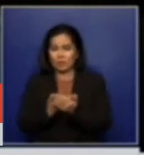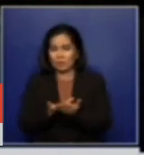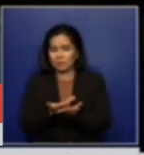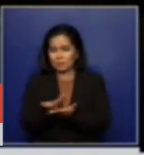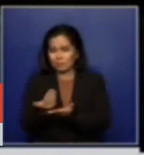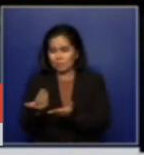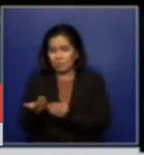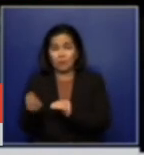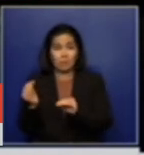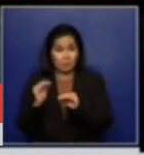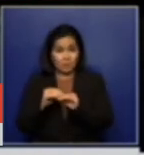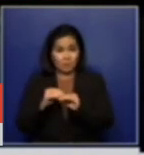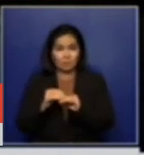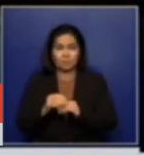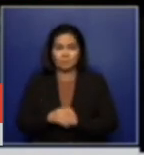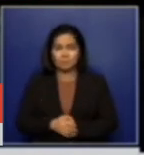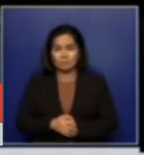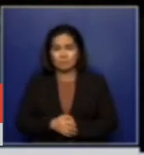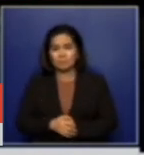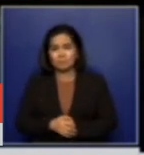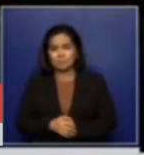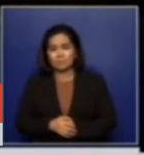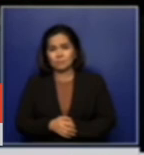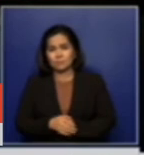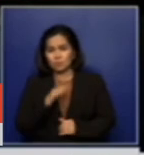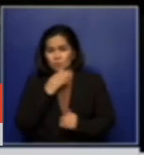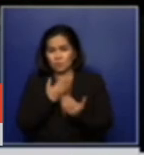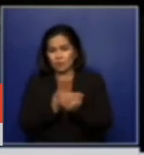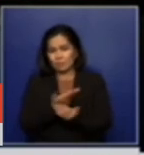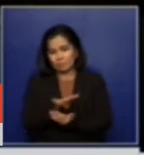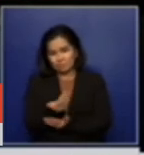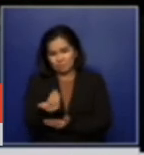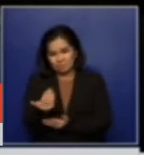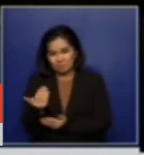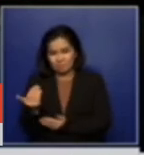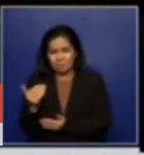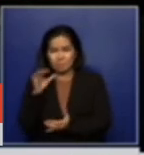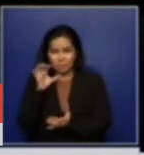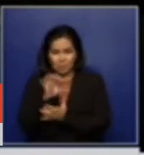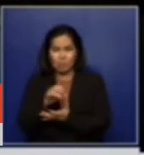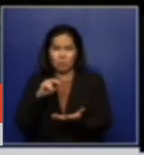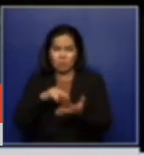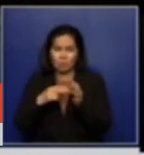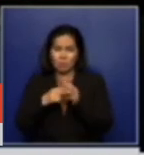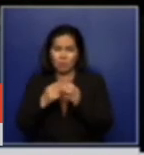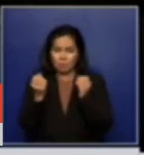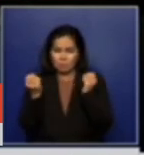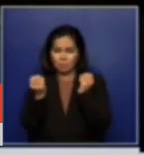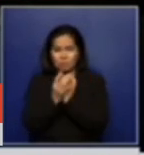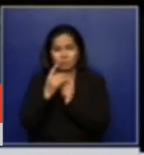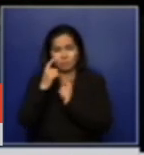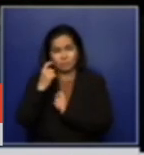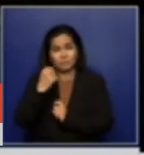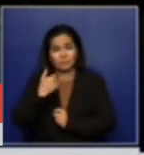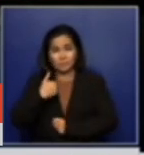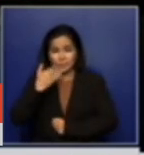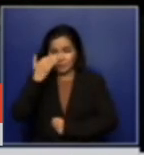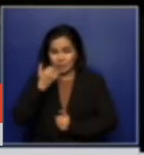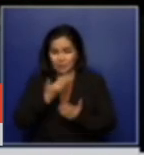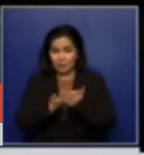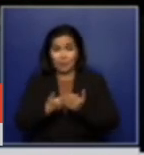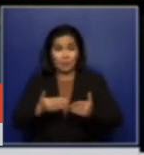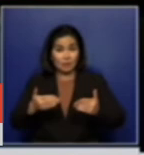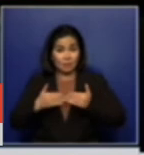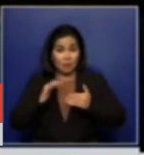พิ่มเติมตรงนี้เนี่ยยิ่งทำยิ่งหายนะนั่นเหมือนกันครับเพราะรายได้รายรับของภ